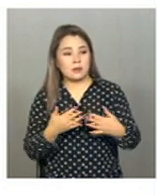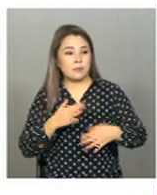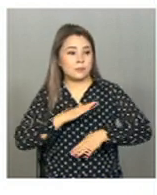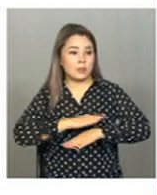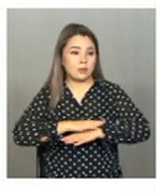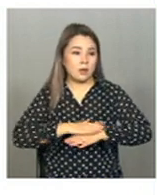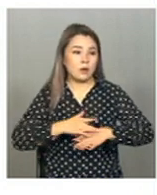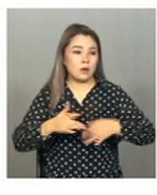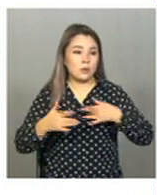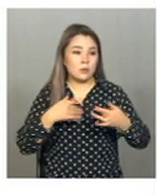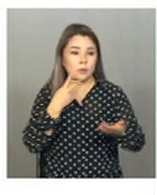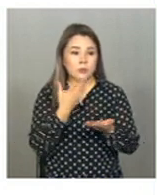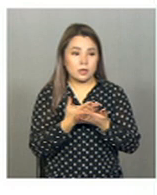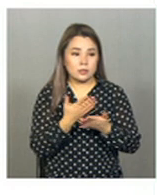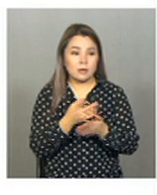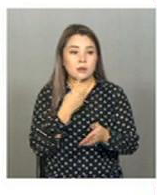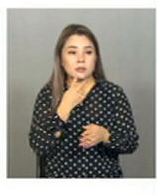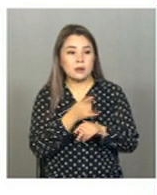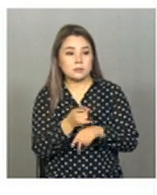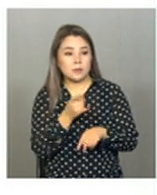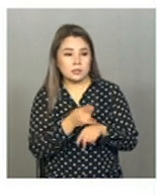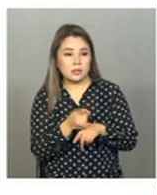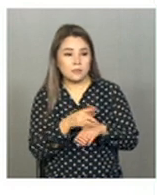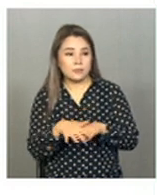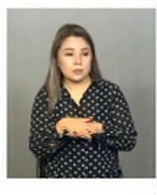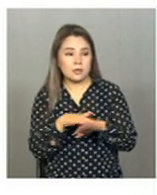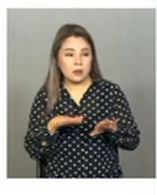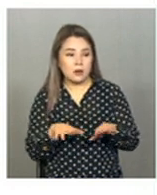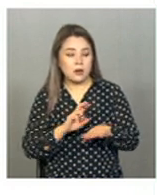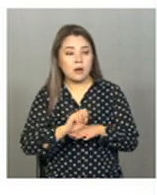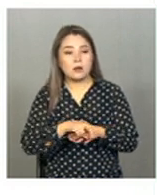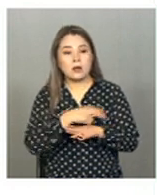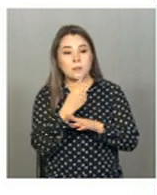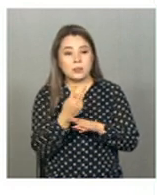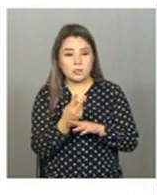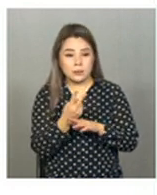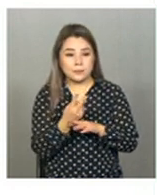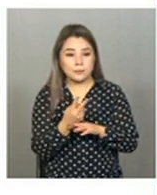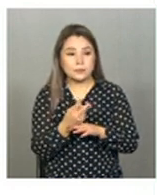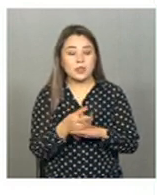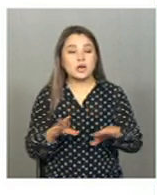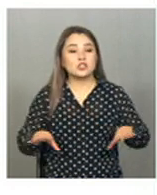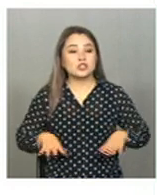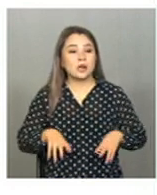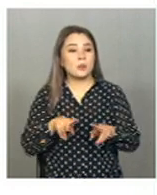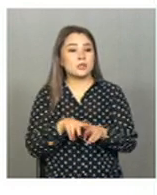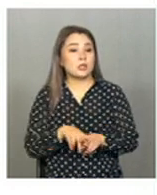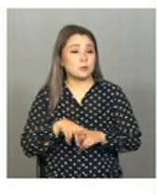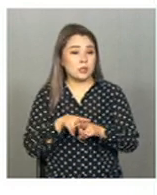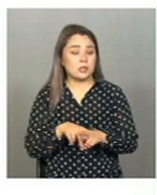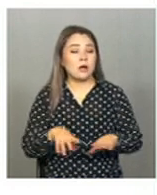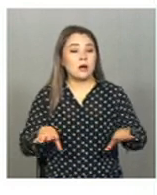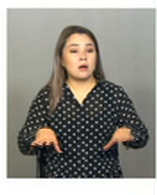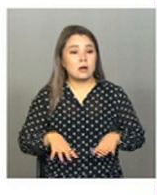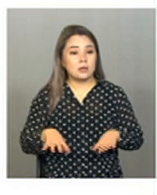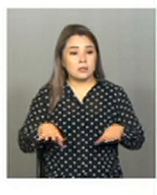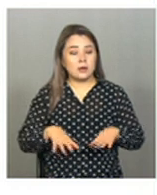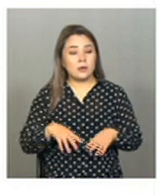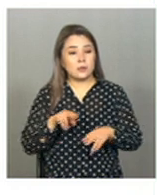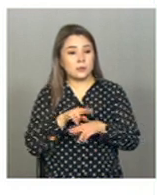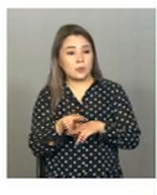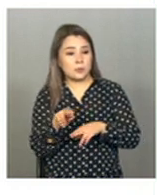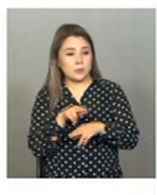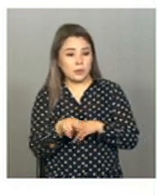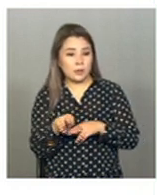көрсету, сайқымазақтар, акробаттар, шабандоздар, ат құлағында ойнау,